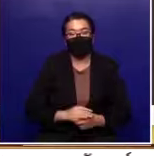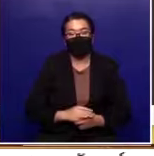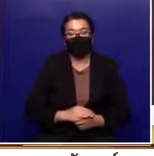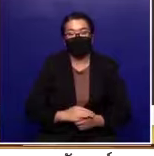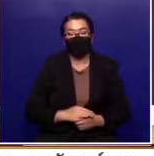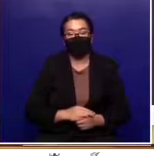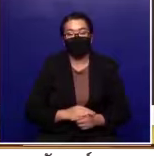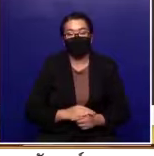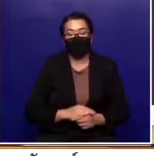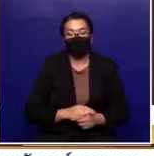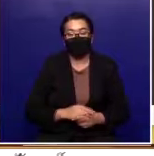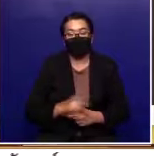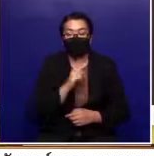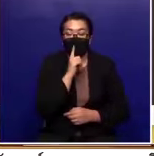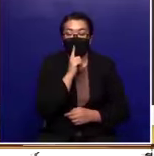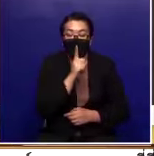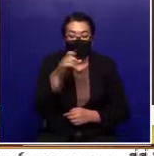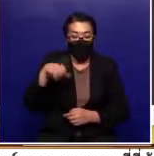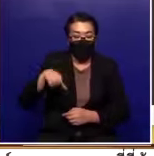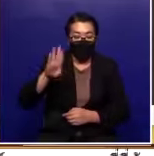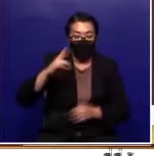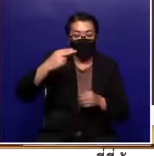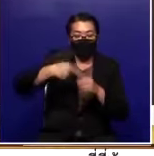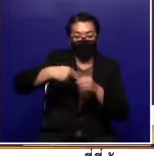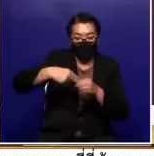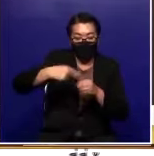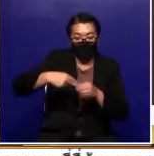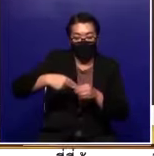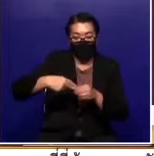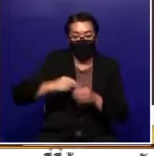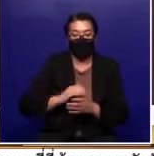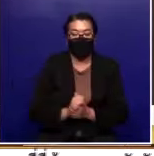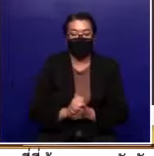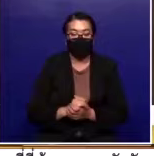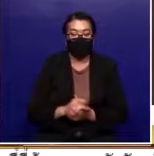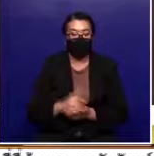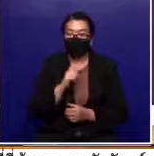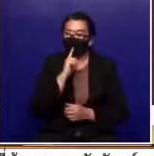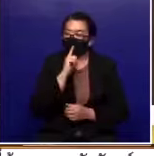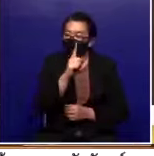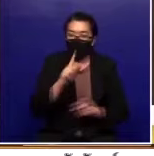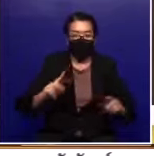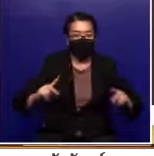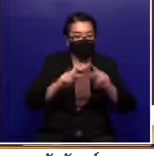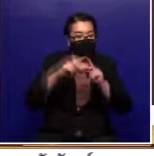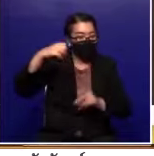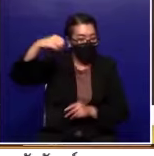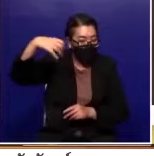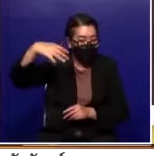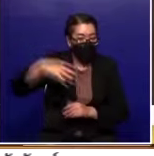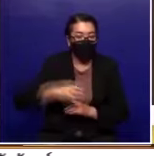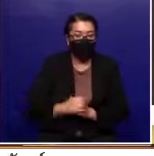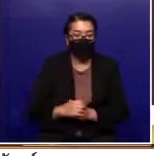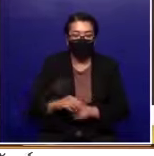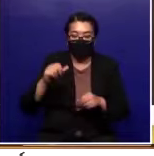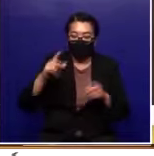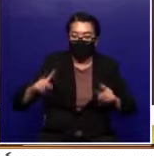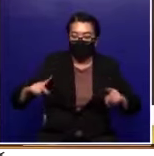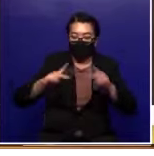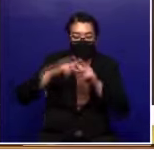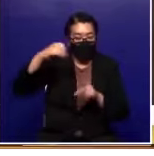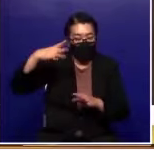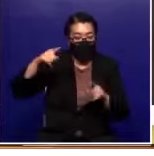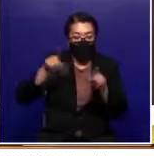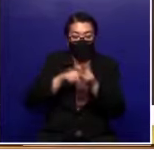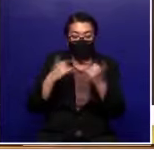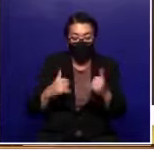มีการฟ้องร้องจากบริษัทน้ำมันแห่งหนึ่งของโลกชื่อว่าเชฟรอนฟ้องกระทรวงพลังงานครับคล้ายๆกับเหมืองทองอัครานี่ประชาช